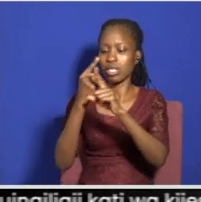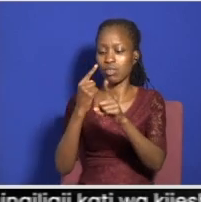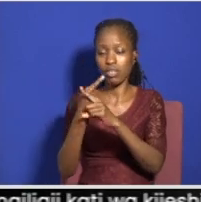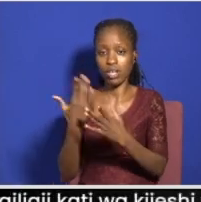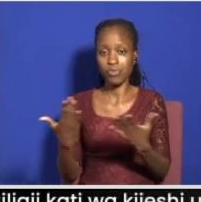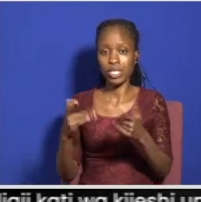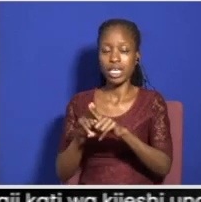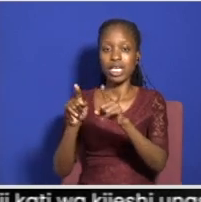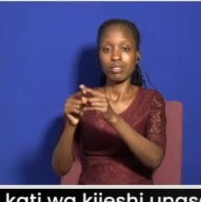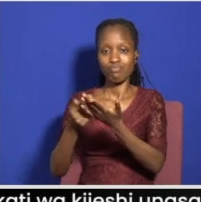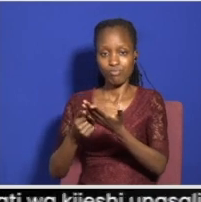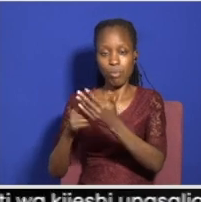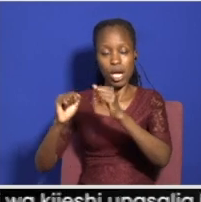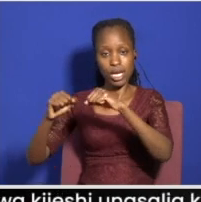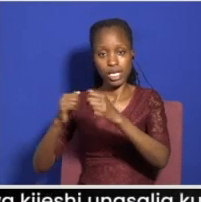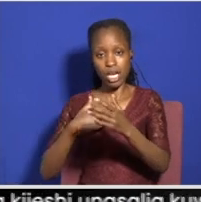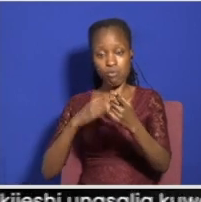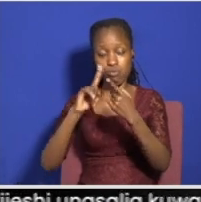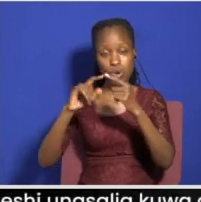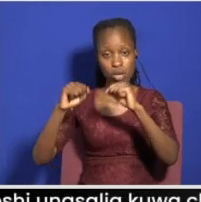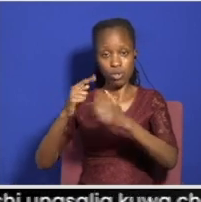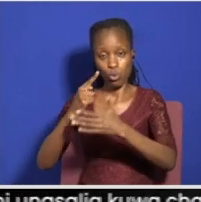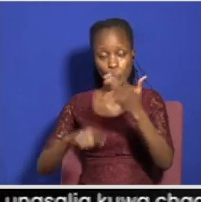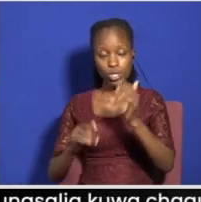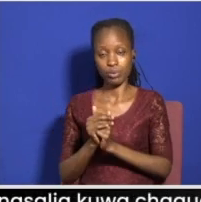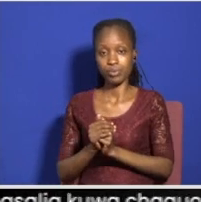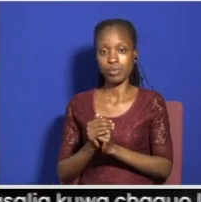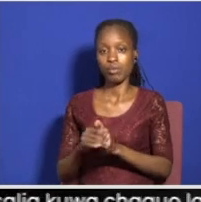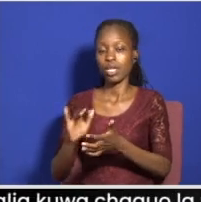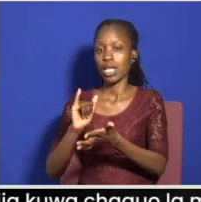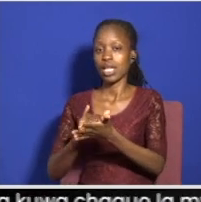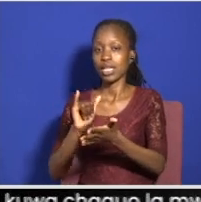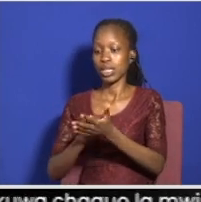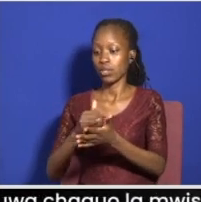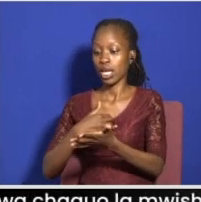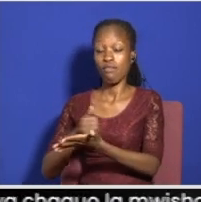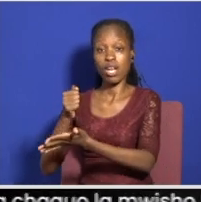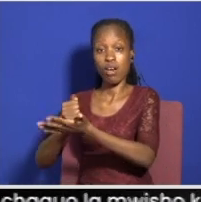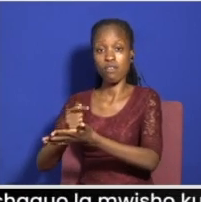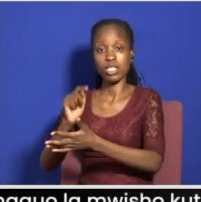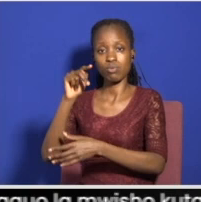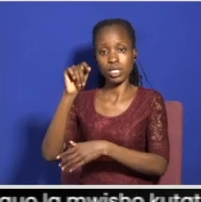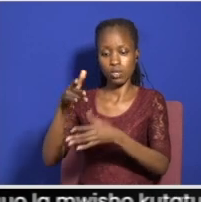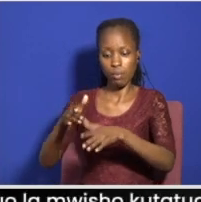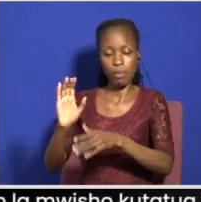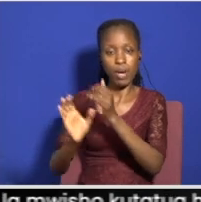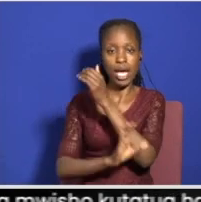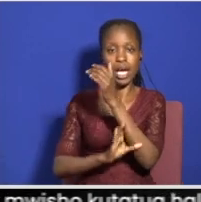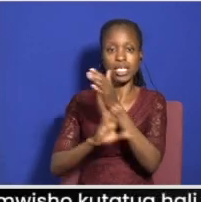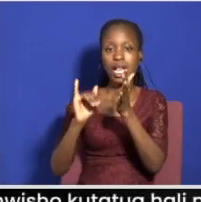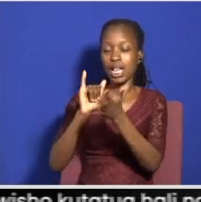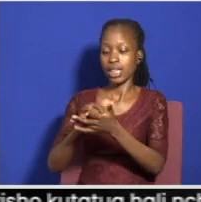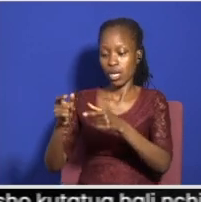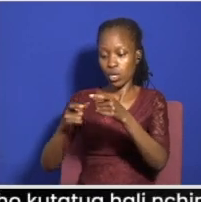na kukubaliana. Mojawapo ya makubaliano hayo ikiwa ni kuwepo kwa afisi ya TikTok nchini, afisi hii itakayoendeleza operesheni